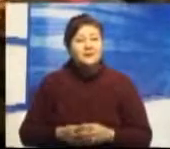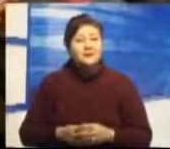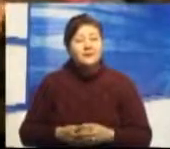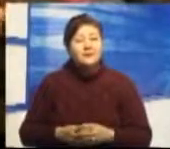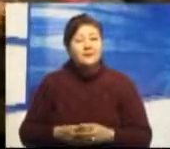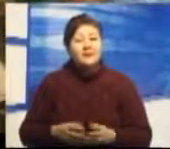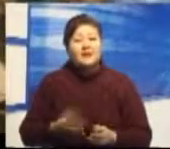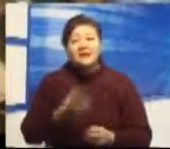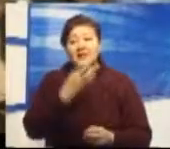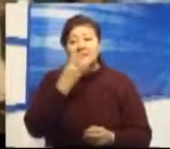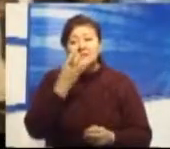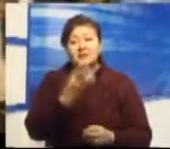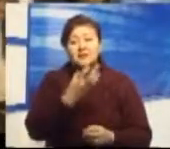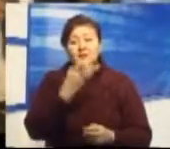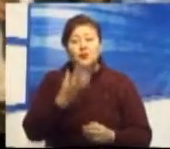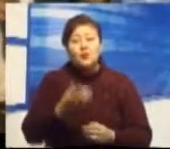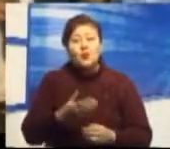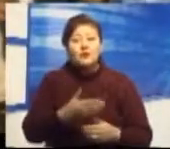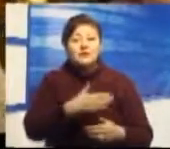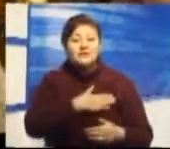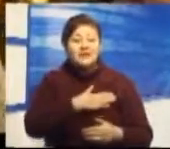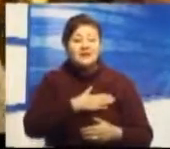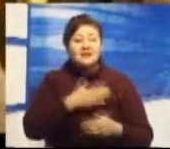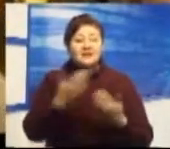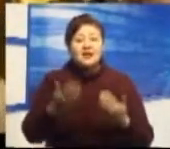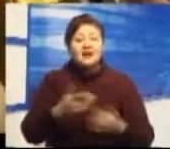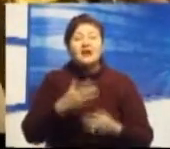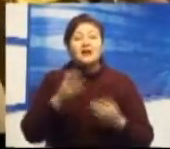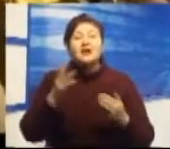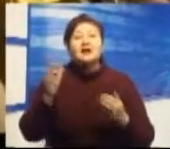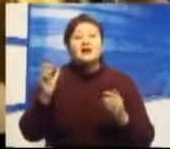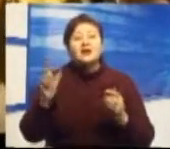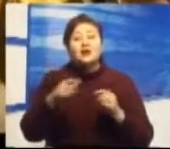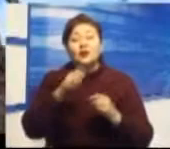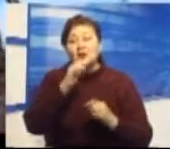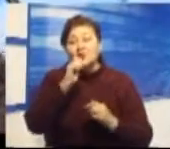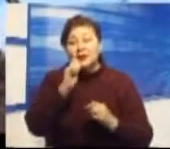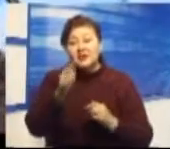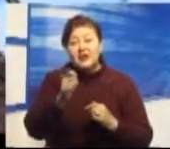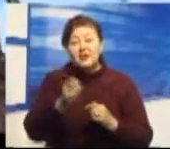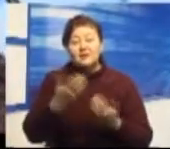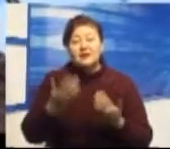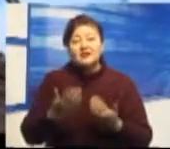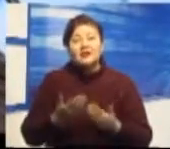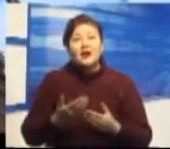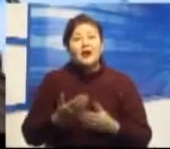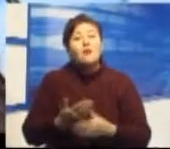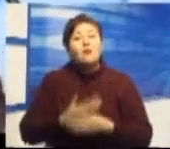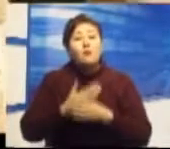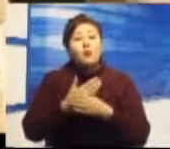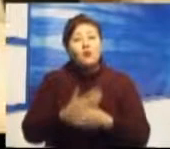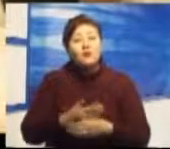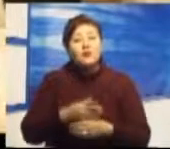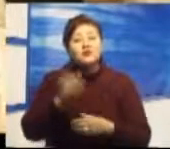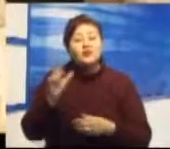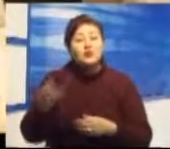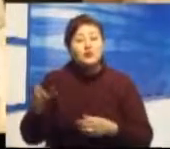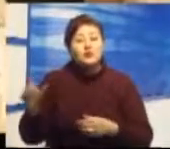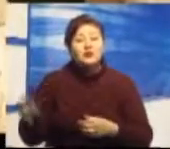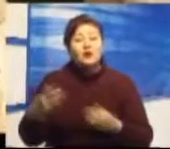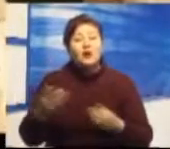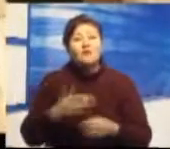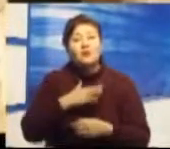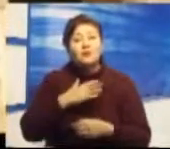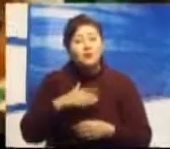Жан жылуы қайырымдылығы акциясы ауылдардағы көп балалы және аз қамтылған отбасыларын қолдауға бағытталған. Жаңа жылдық шараға